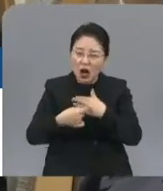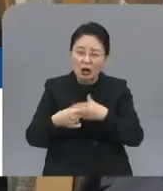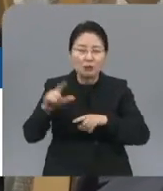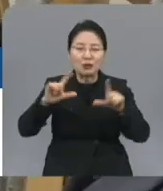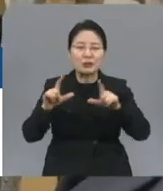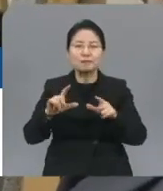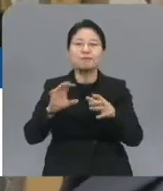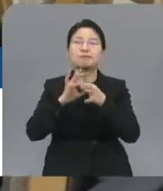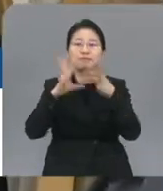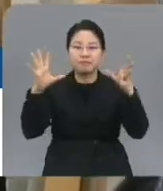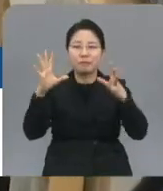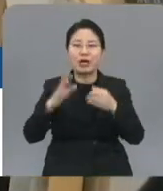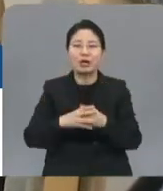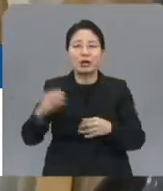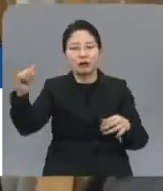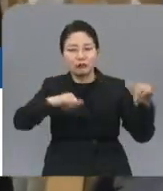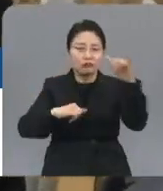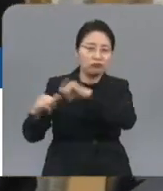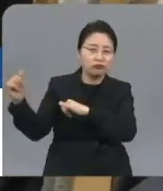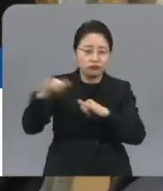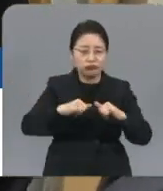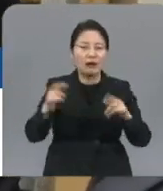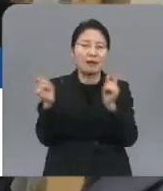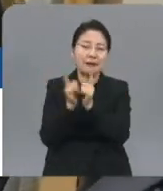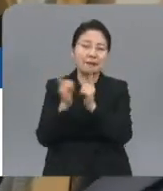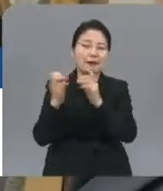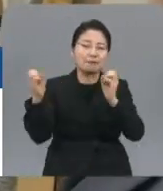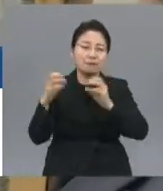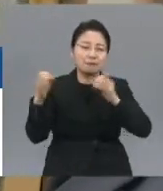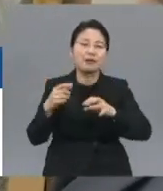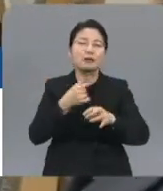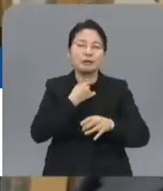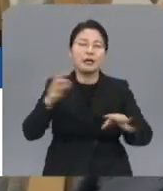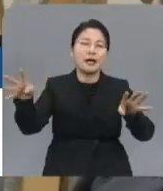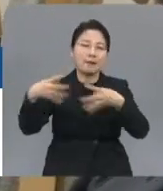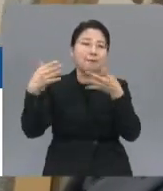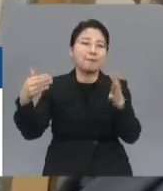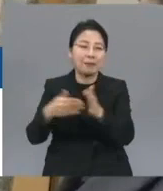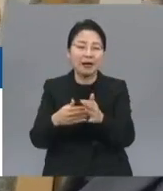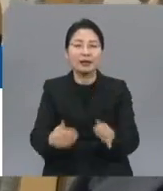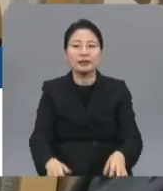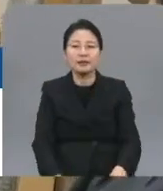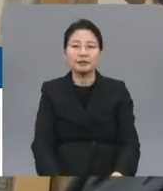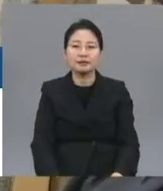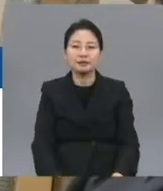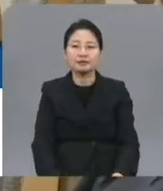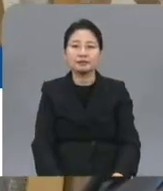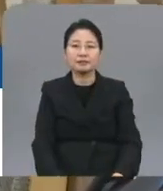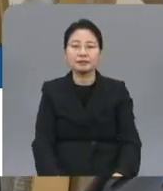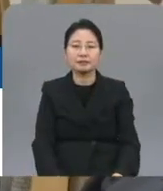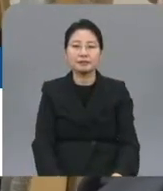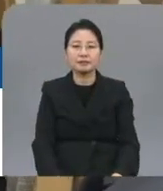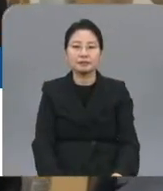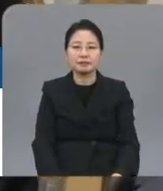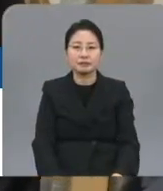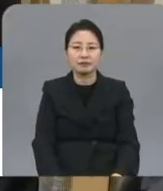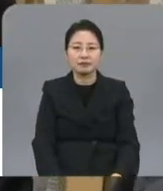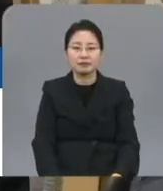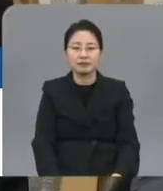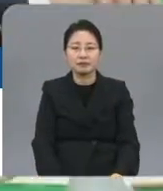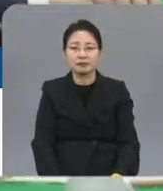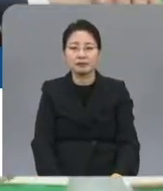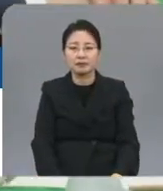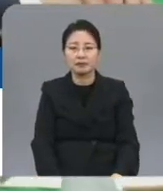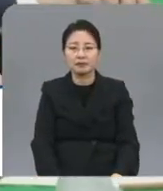为，日本以安全担忧为由对韩国采取出口限制措施，因此不能继续与日